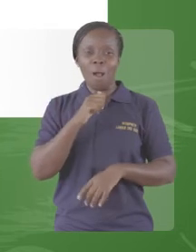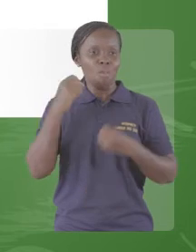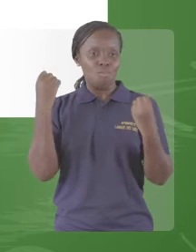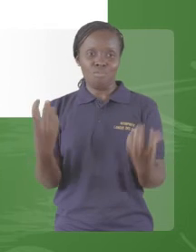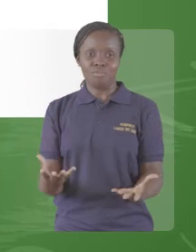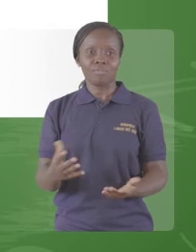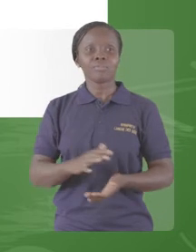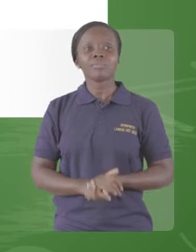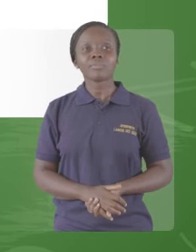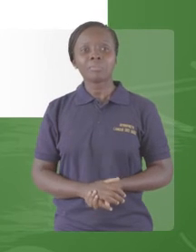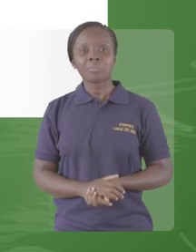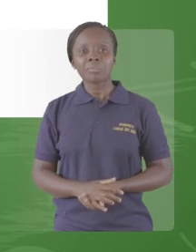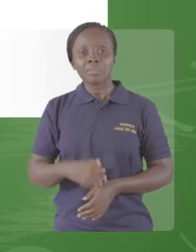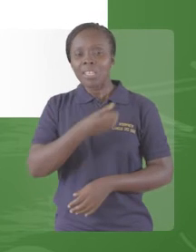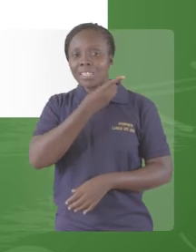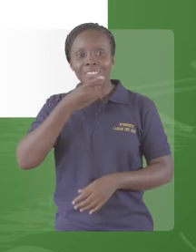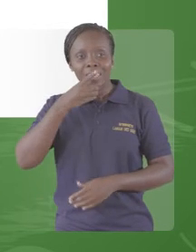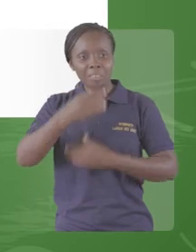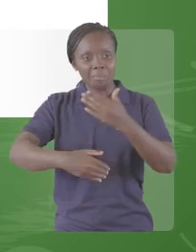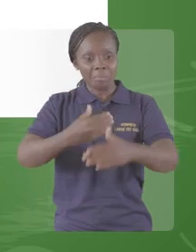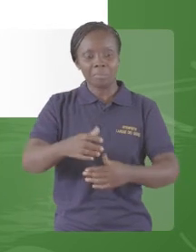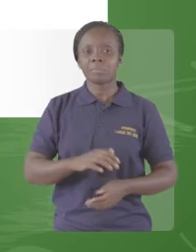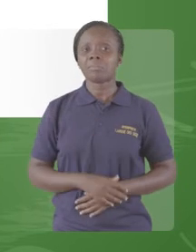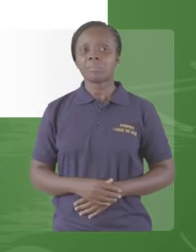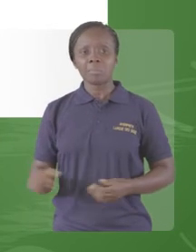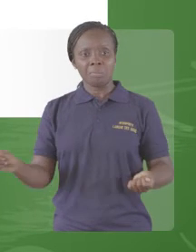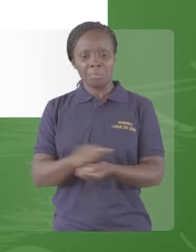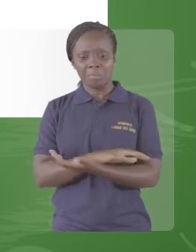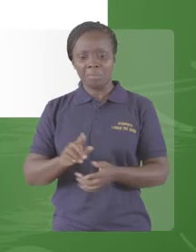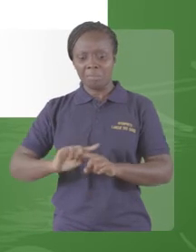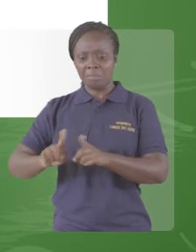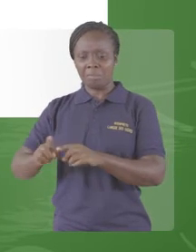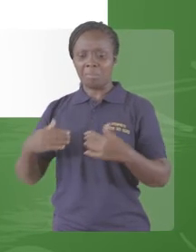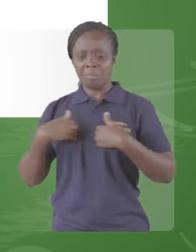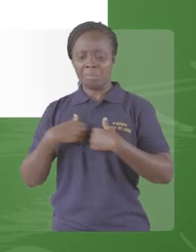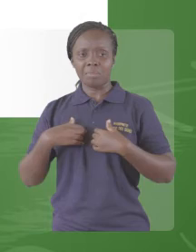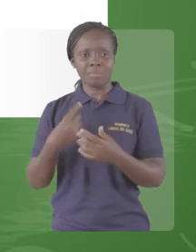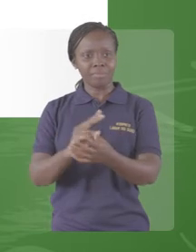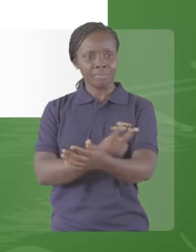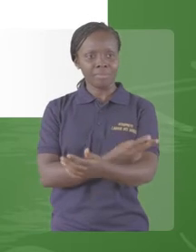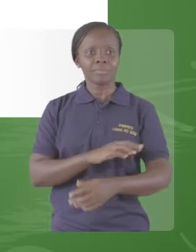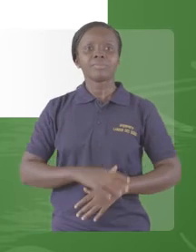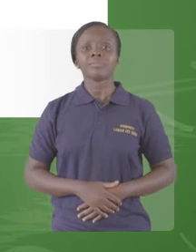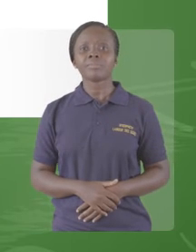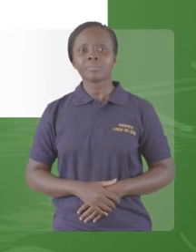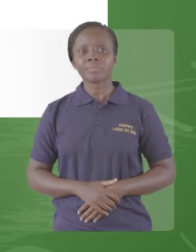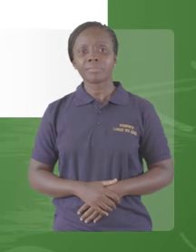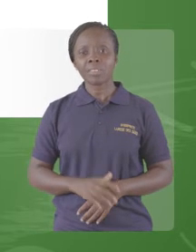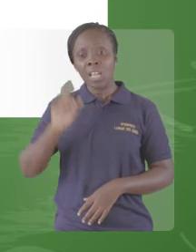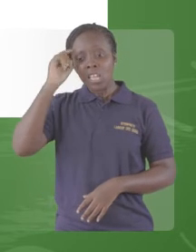du désert, la disparition des espèces animales et végétales. Les actions de l'État